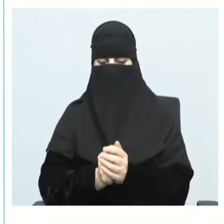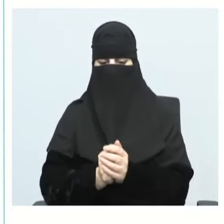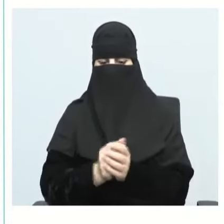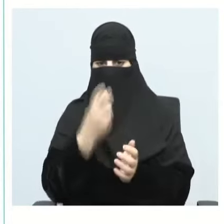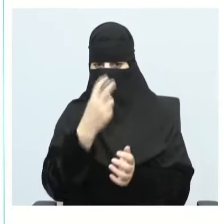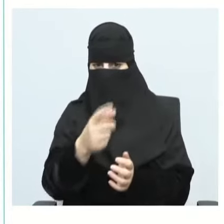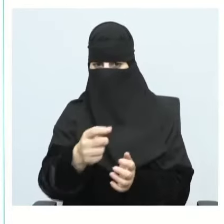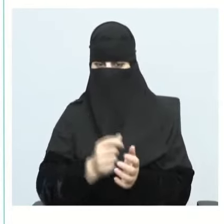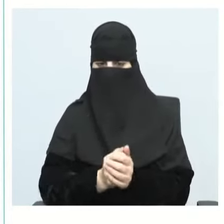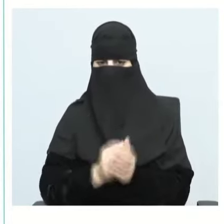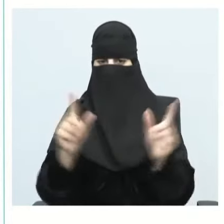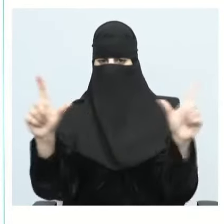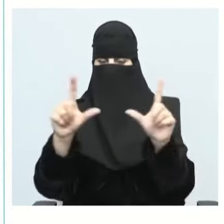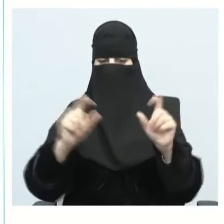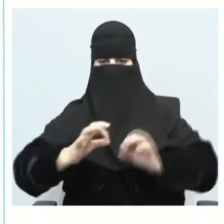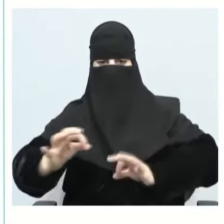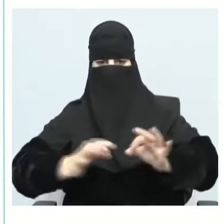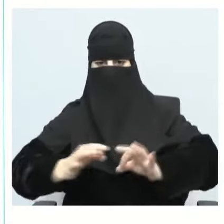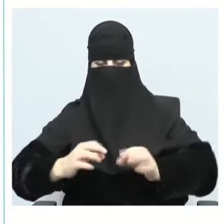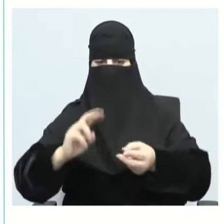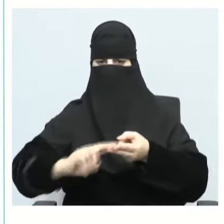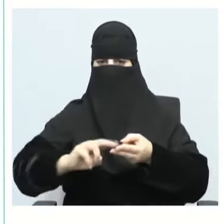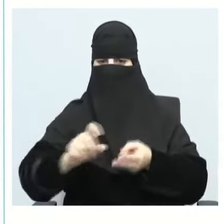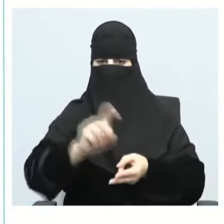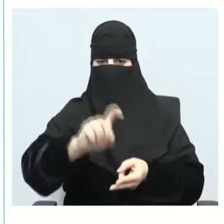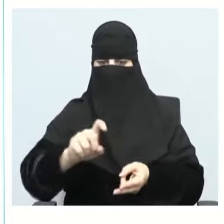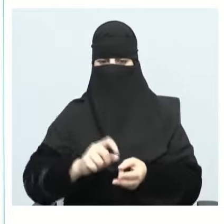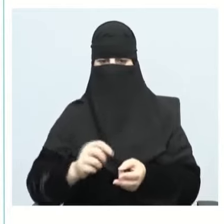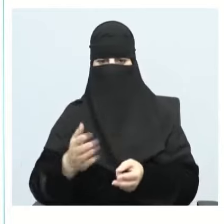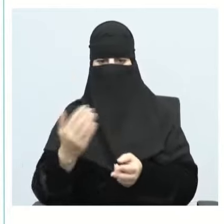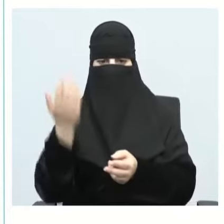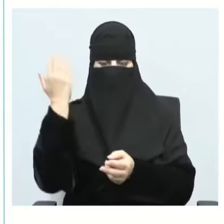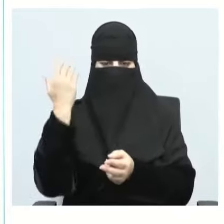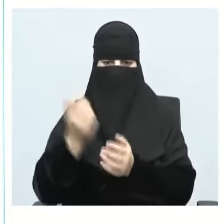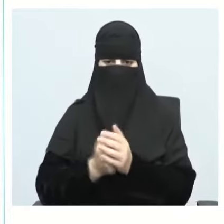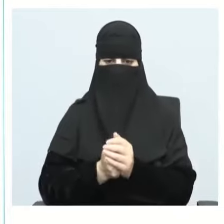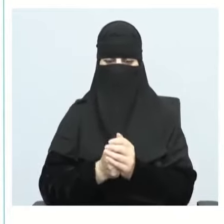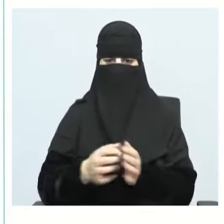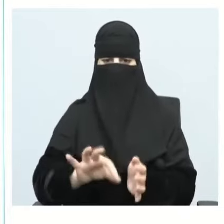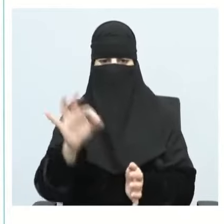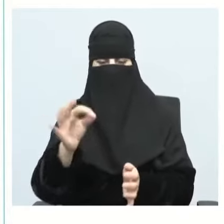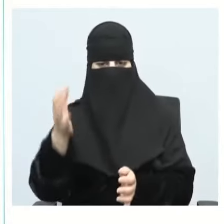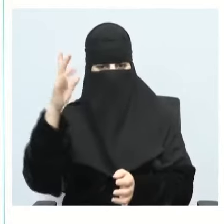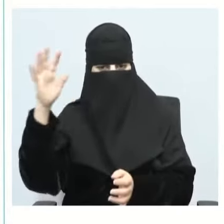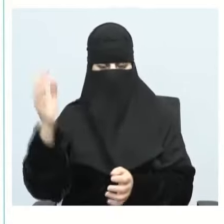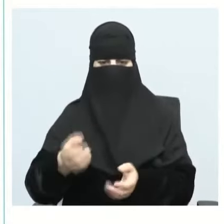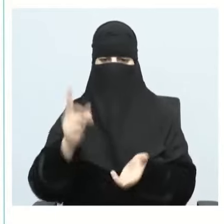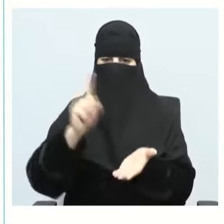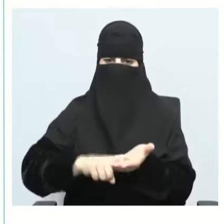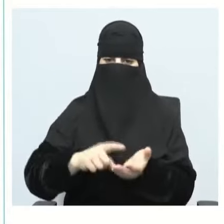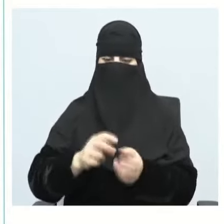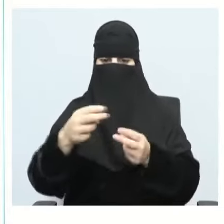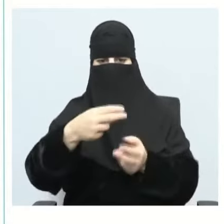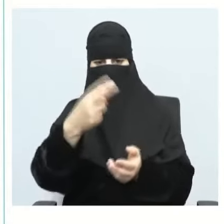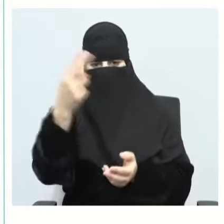كما تلاحظ جيدا في الشاشه من استراتيجيه حل المسائل ما يلي اخذته سابقا التخمين والتحقق رسم